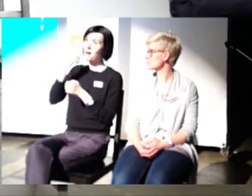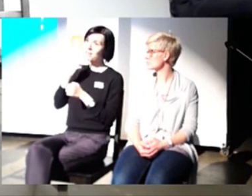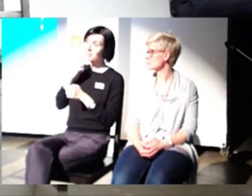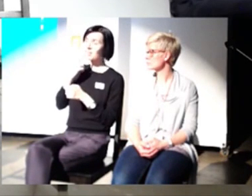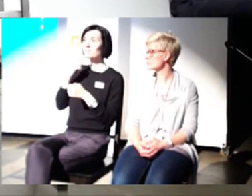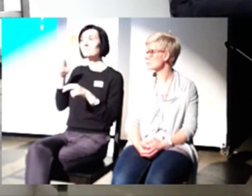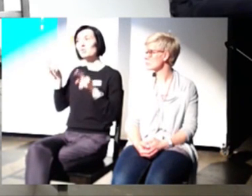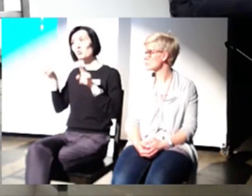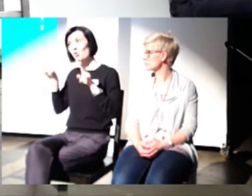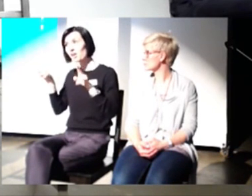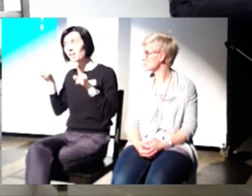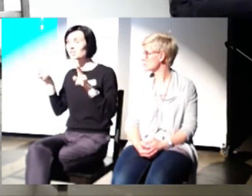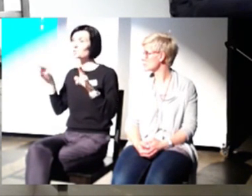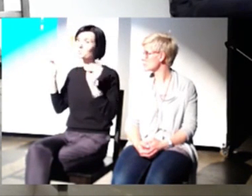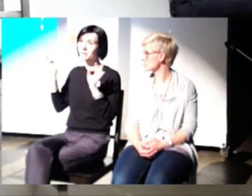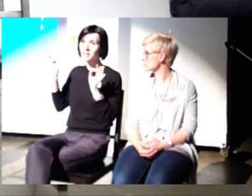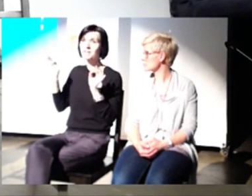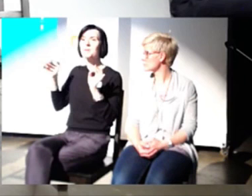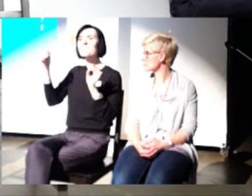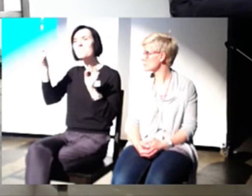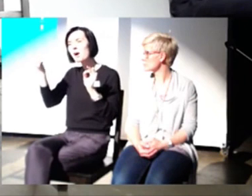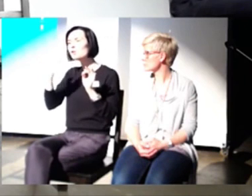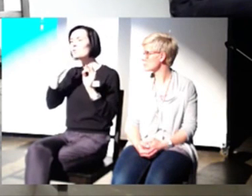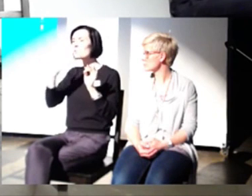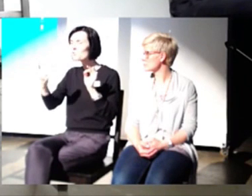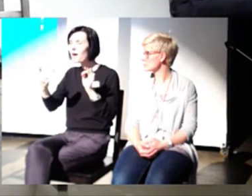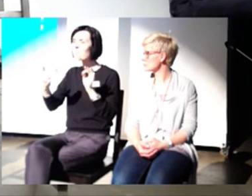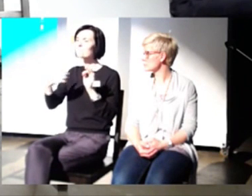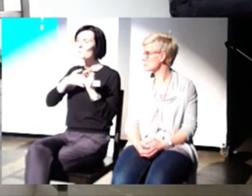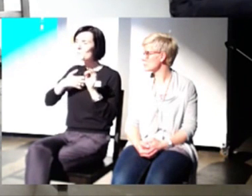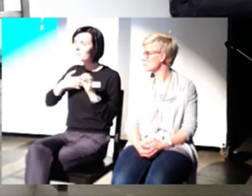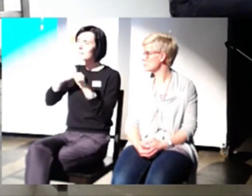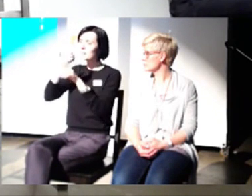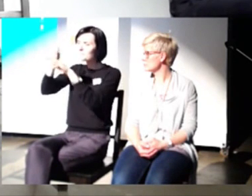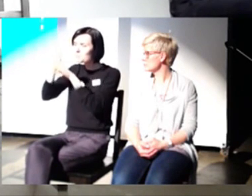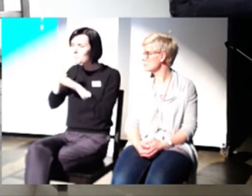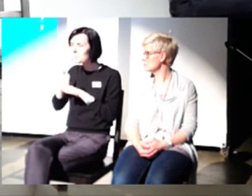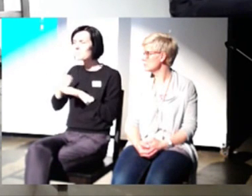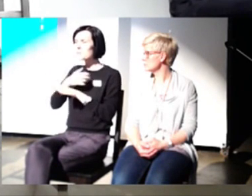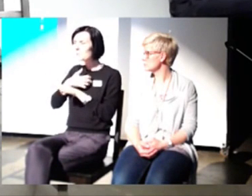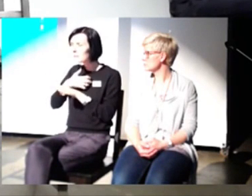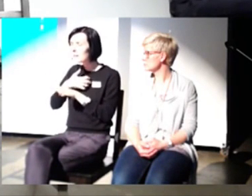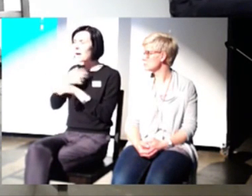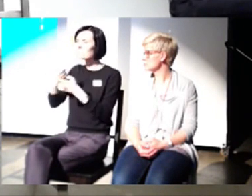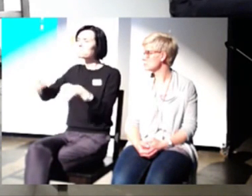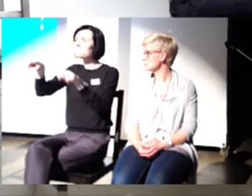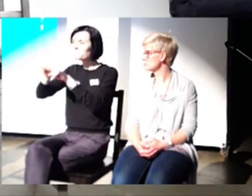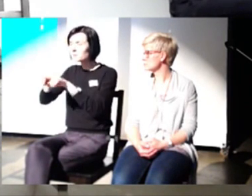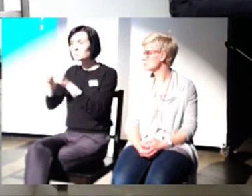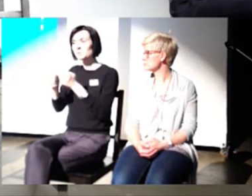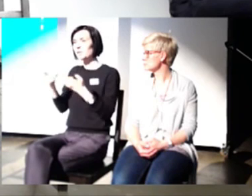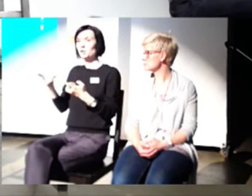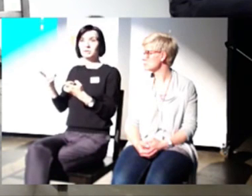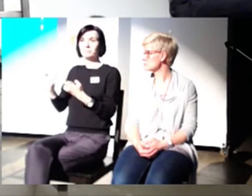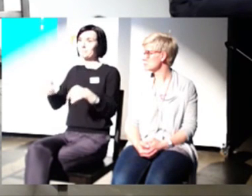yrittää mahdollisimman hyvää. Jos ei jostain kohtaa ihan saa, niin se pitäisi tiedotuksessa tuoda vaan esille, että